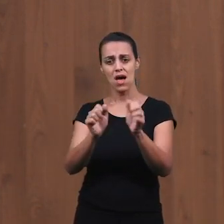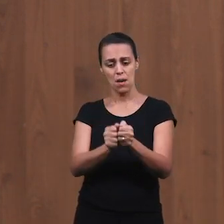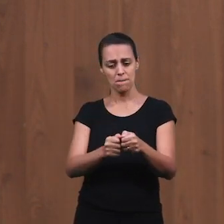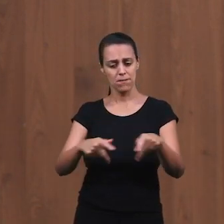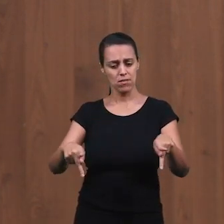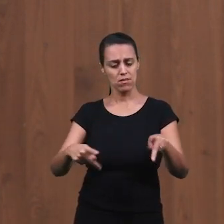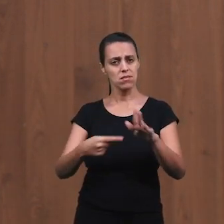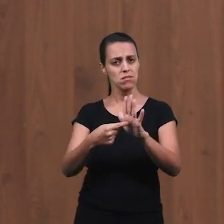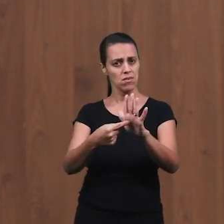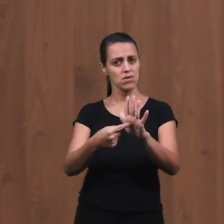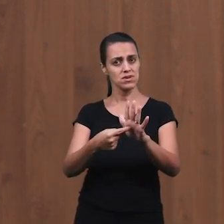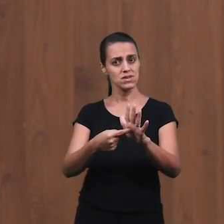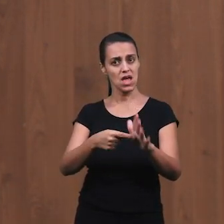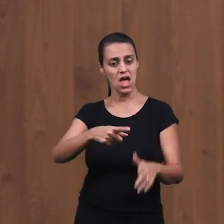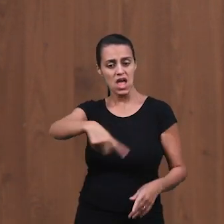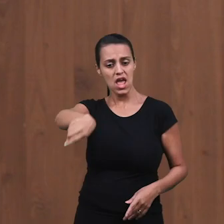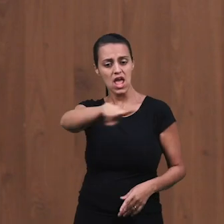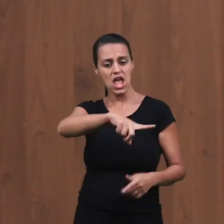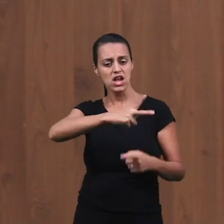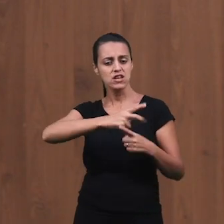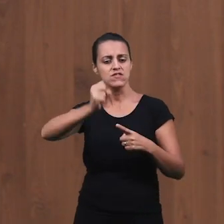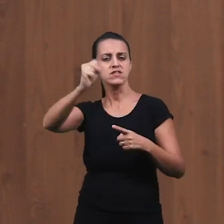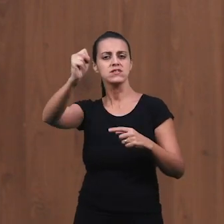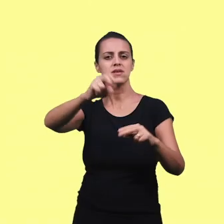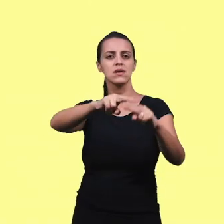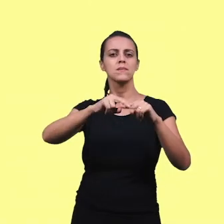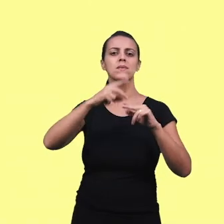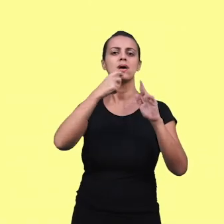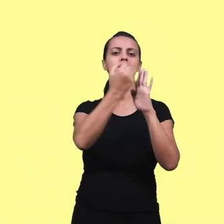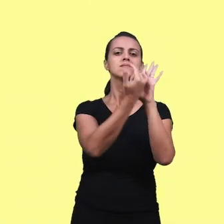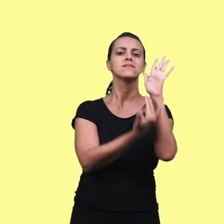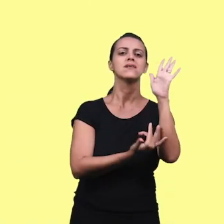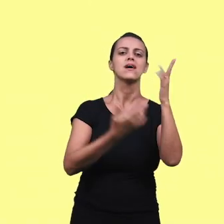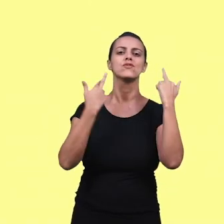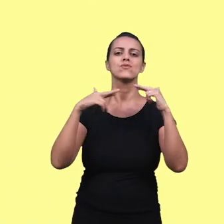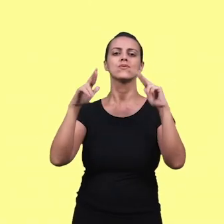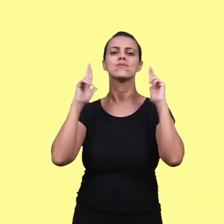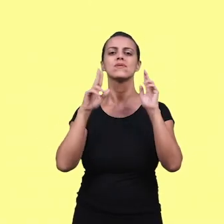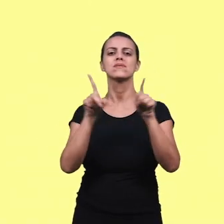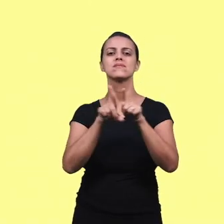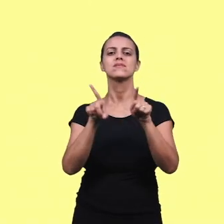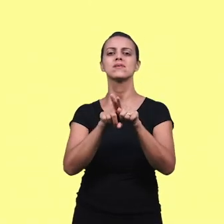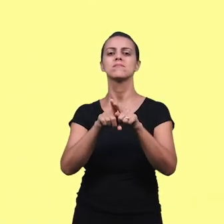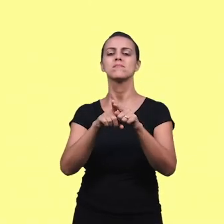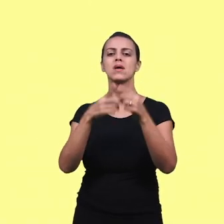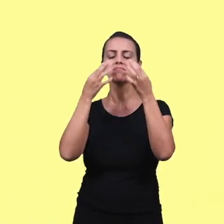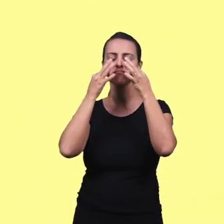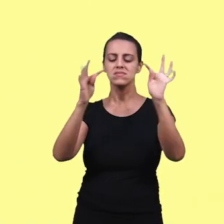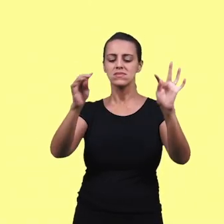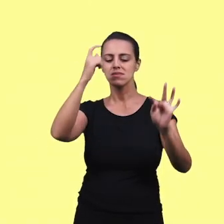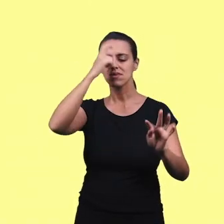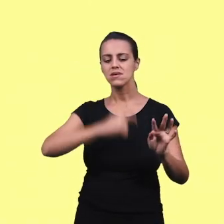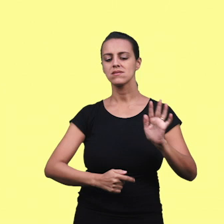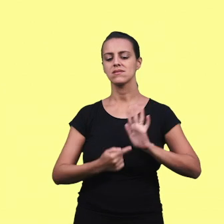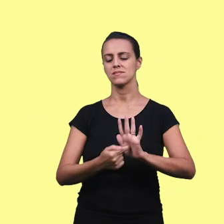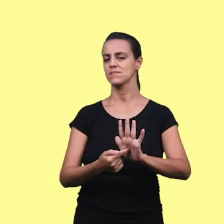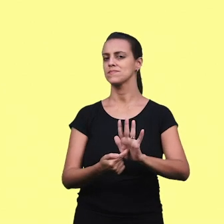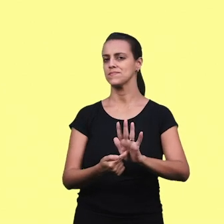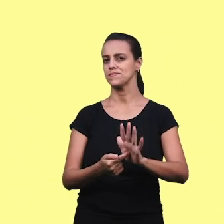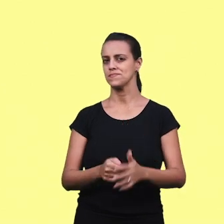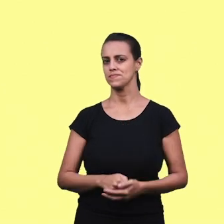En Apocalypse est écrit, « Ils l'ont vaincu par le sang de l'agneau et par la parole de leur